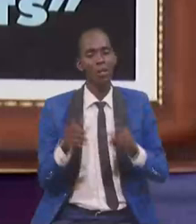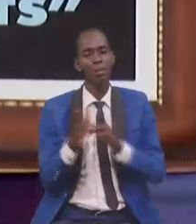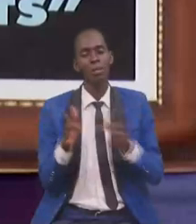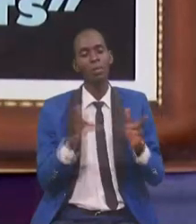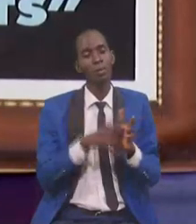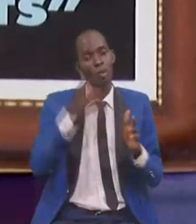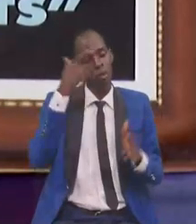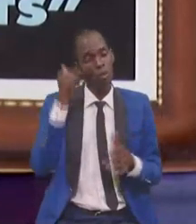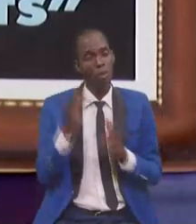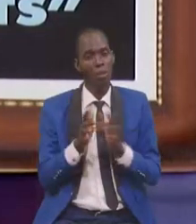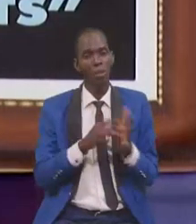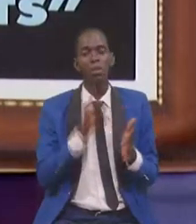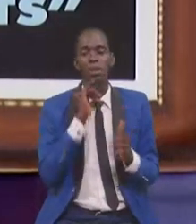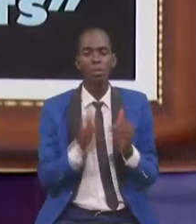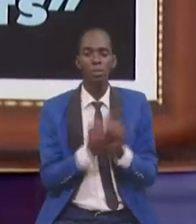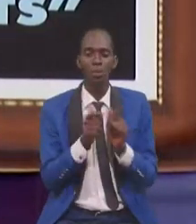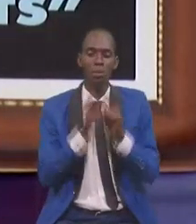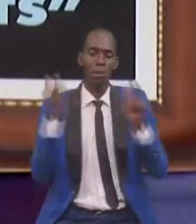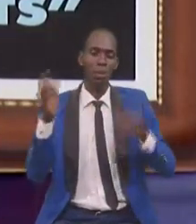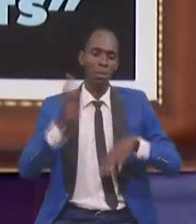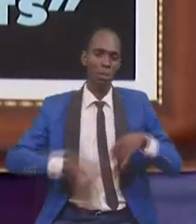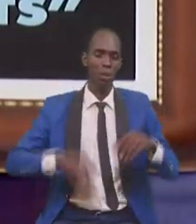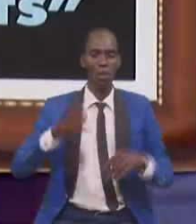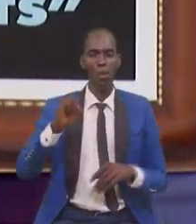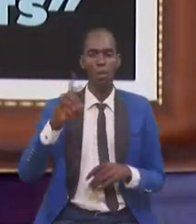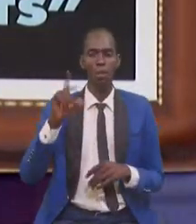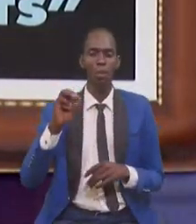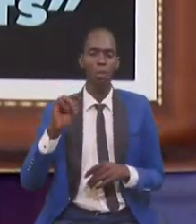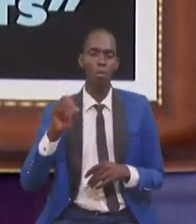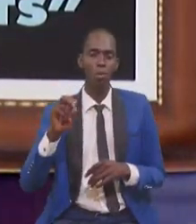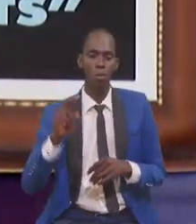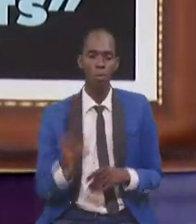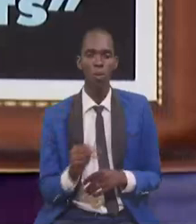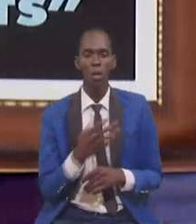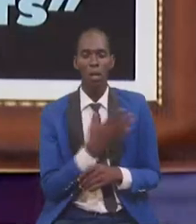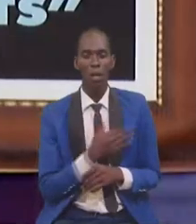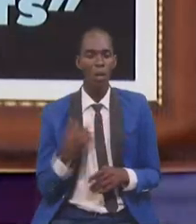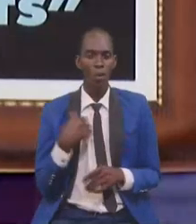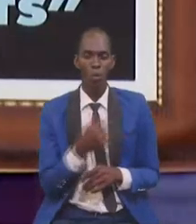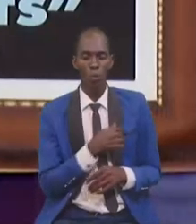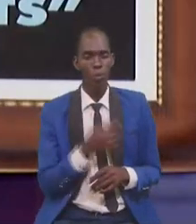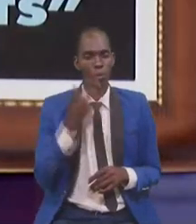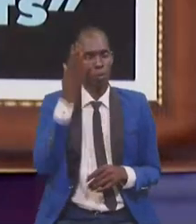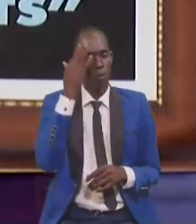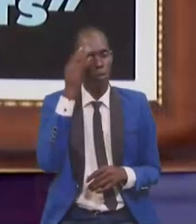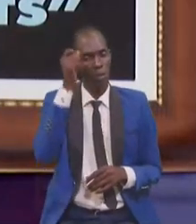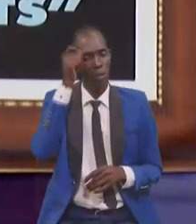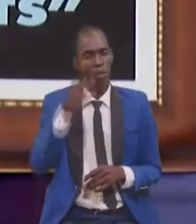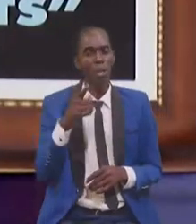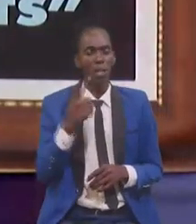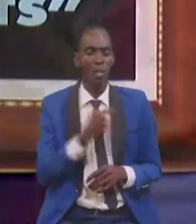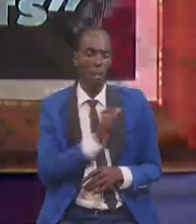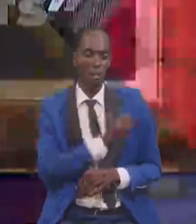Salomon. Alors, ils ont reconnu, ils ont apprécié, ils ont publié la grandeur du